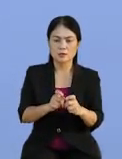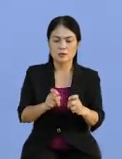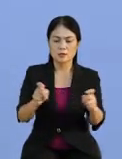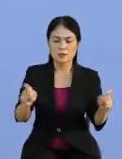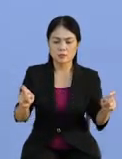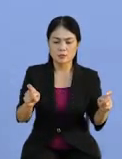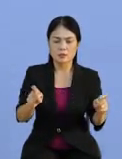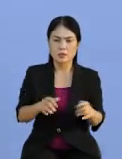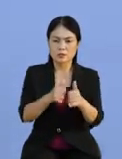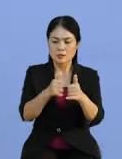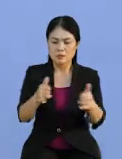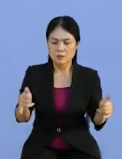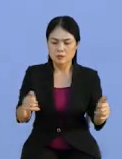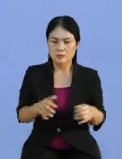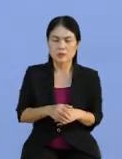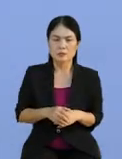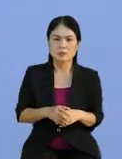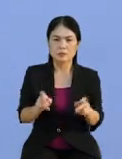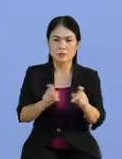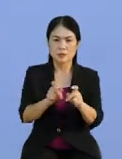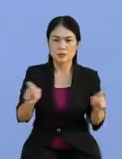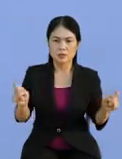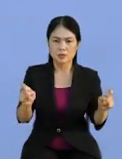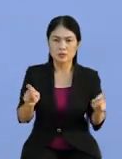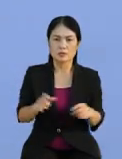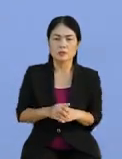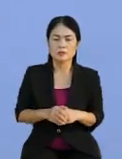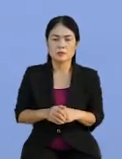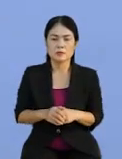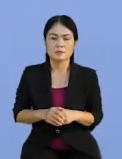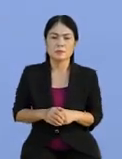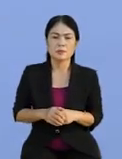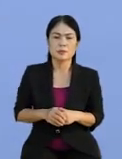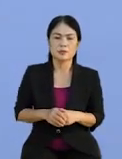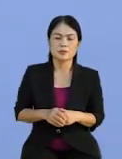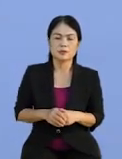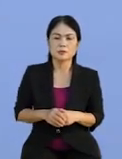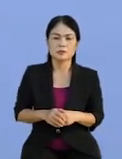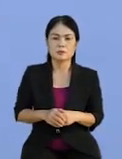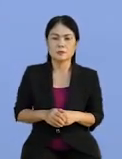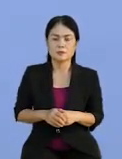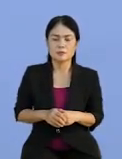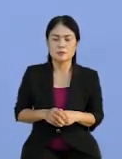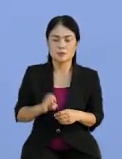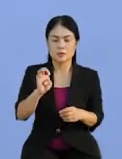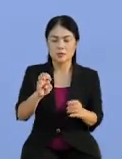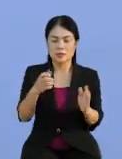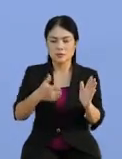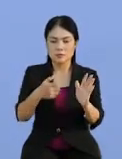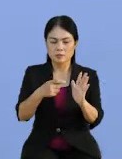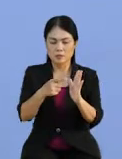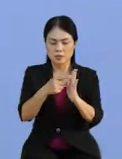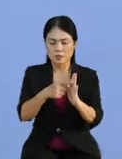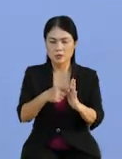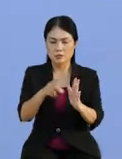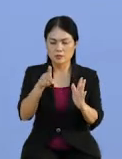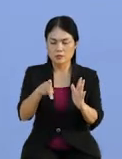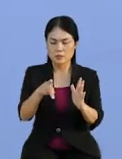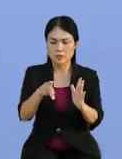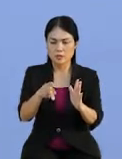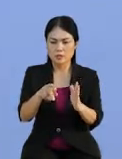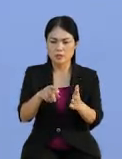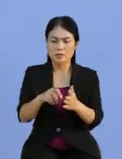nơi đó đá đào dương sáng bà thnu mũi tiết đại dốc phí nè dốc phí nó chìm chặt mình